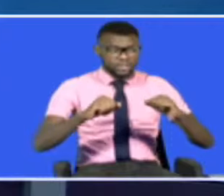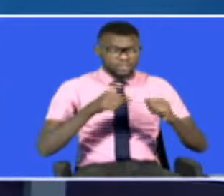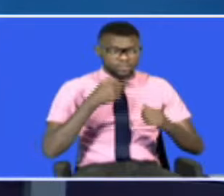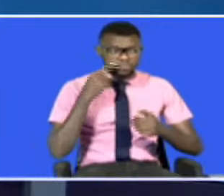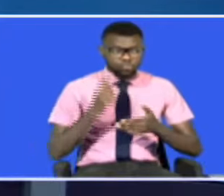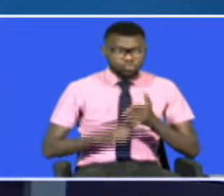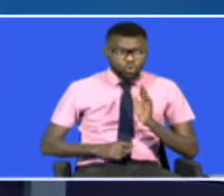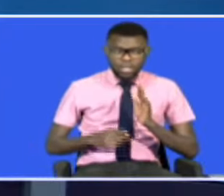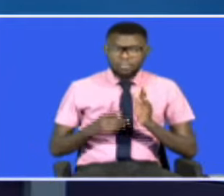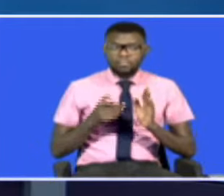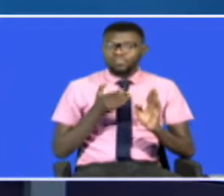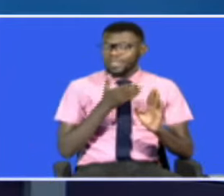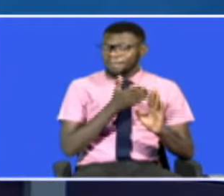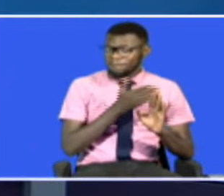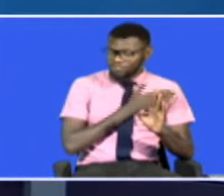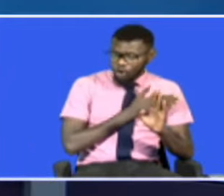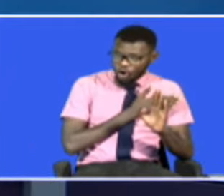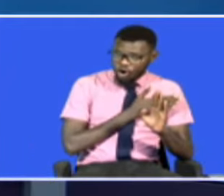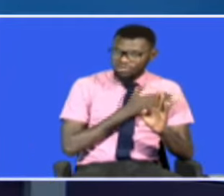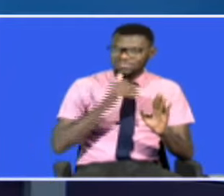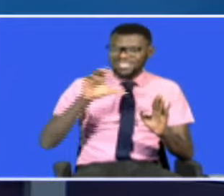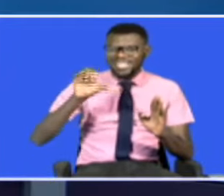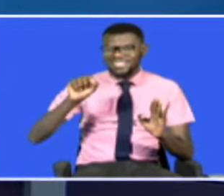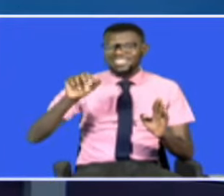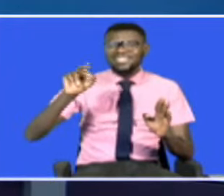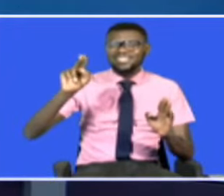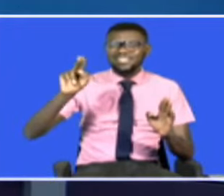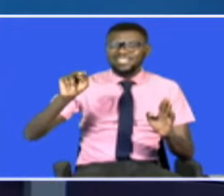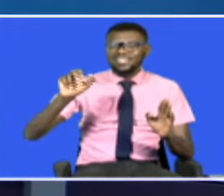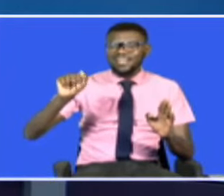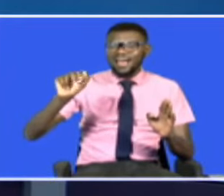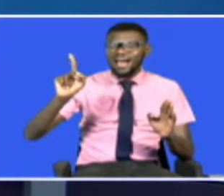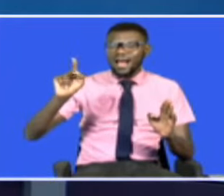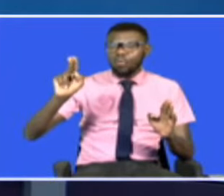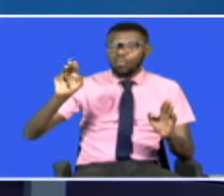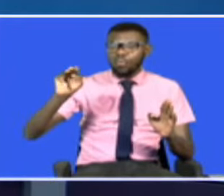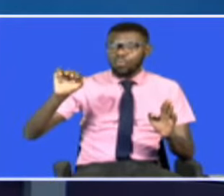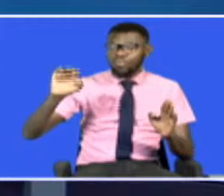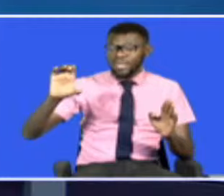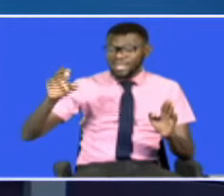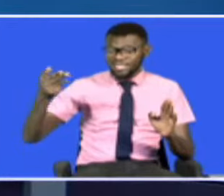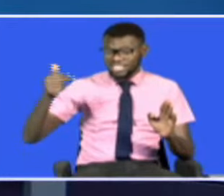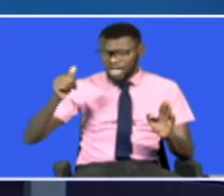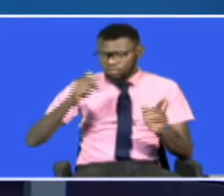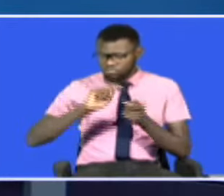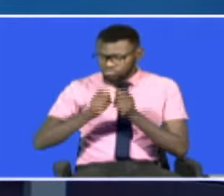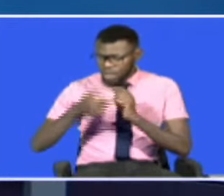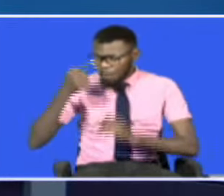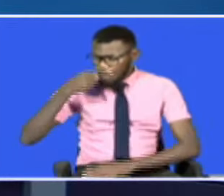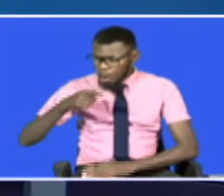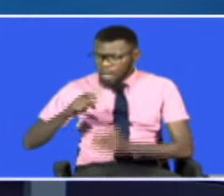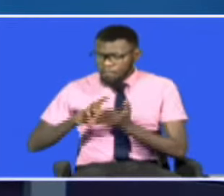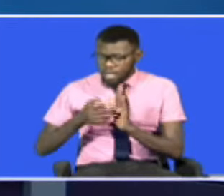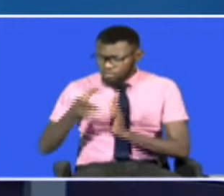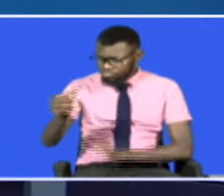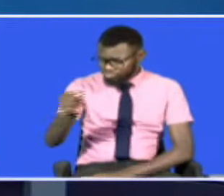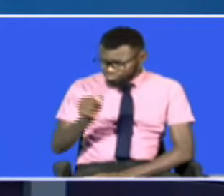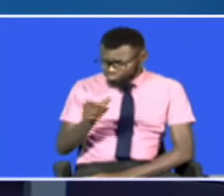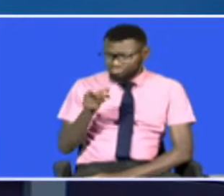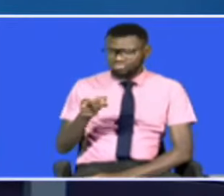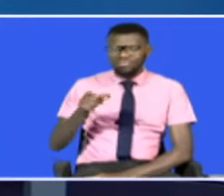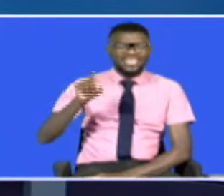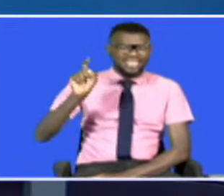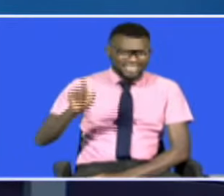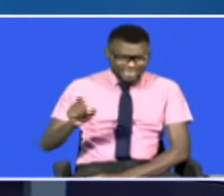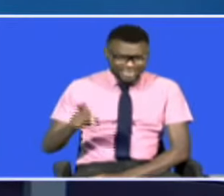uongozi waliokuwa waziri wa afya Bi Suza na Kumicha itahitaji mtu ambaye anaelewa kwa kina masuala ya sera ya afya